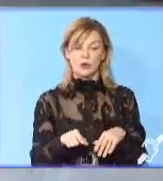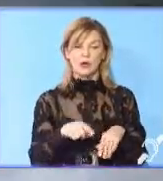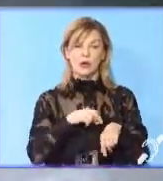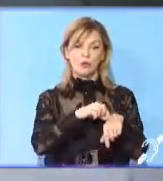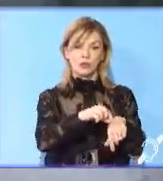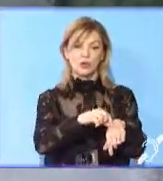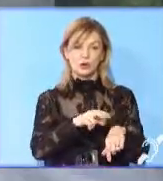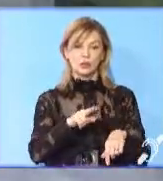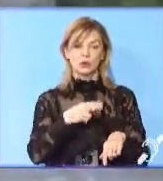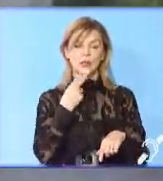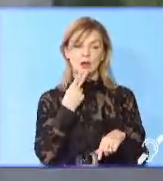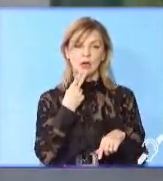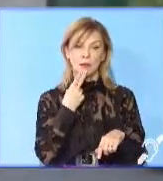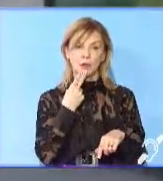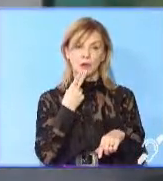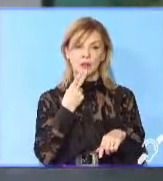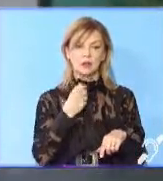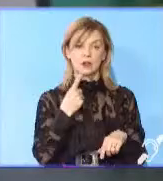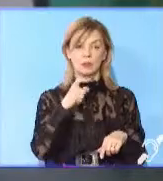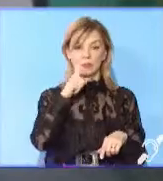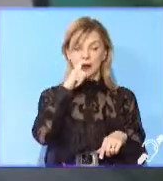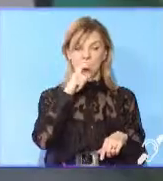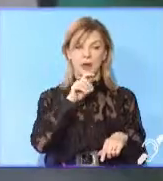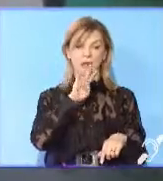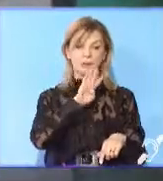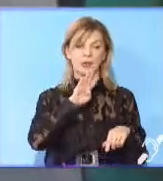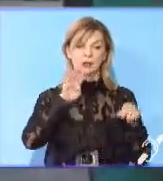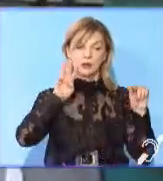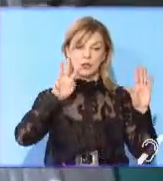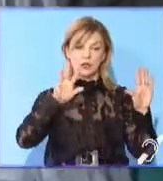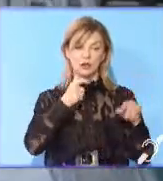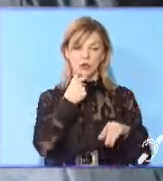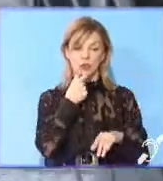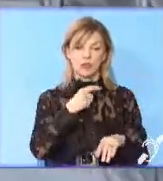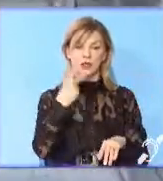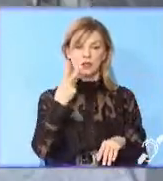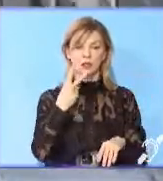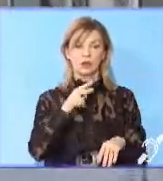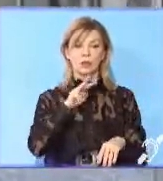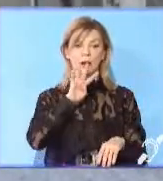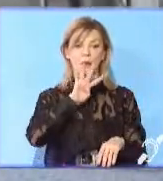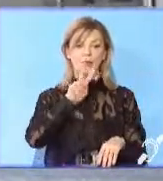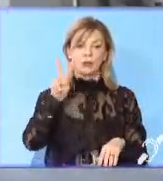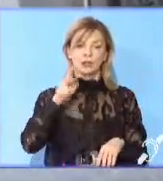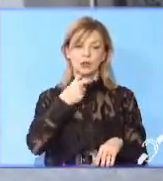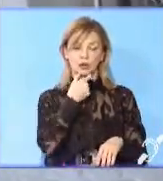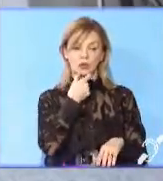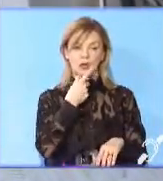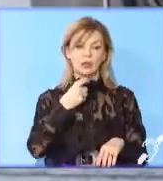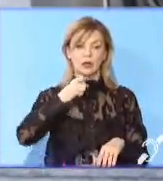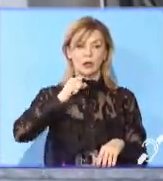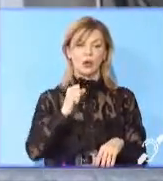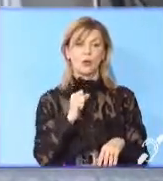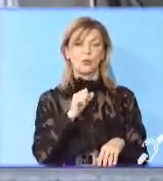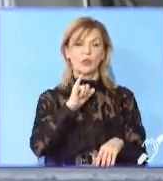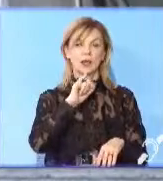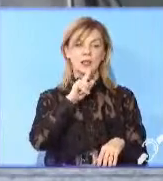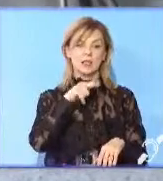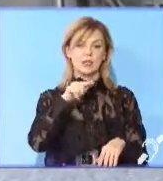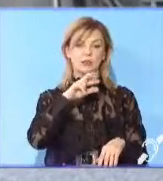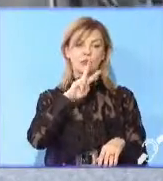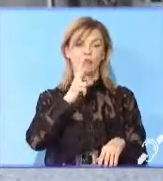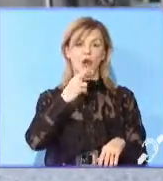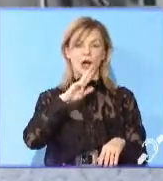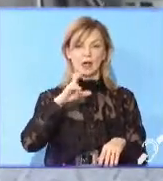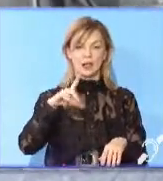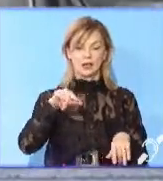au fost conduse la sediul poliției. Este vorba de un bărbat de 49 de ani și altul de 42 de ani, ambii din comunele Izvoarele. În